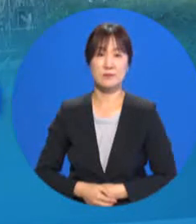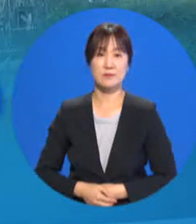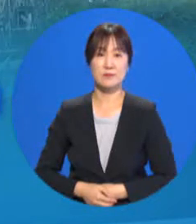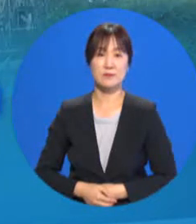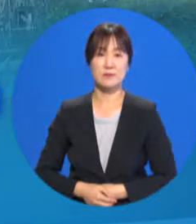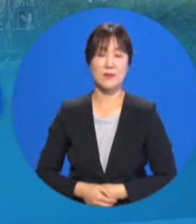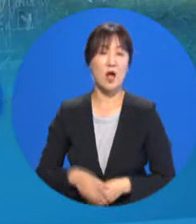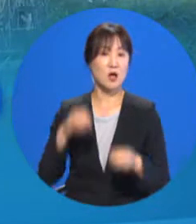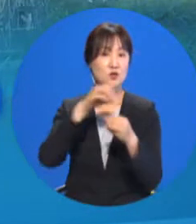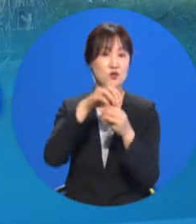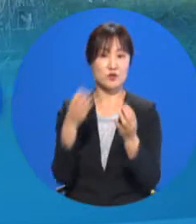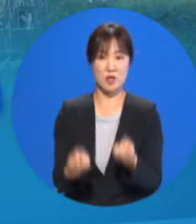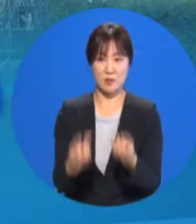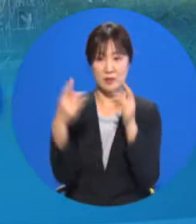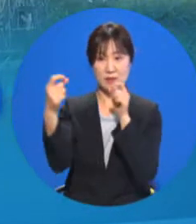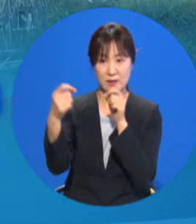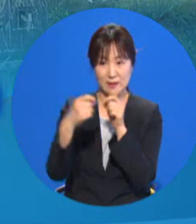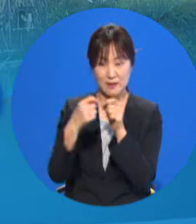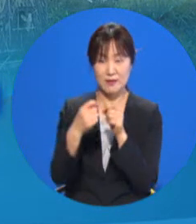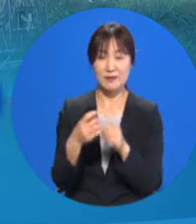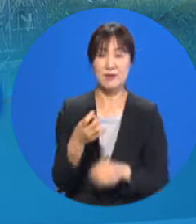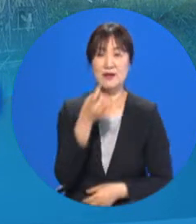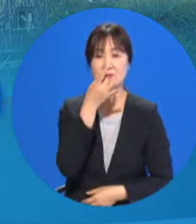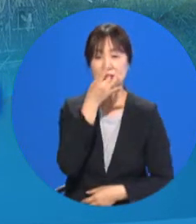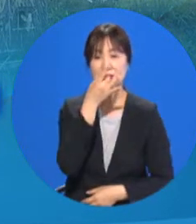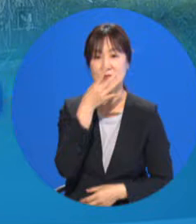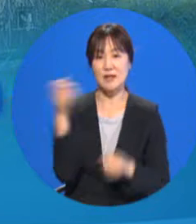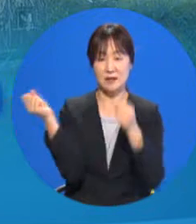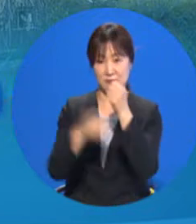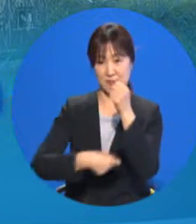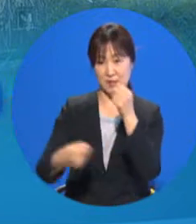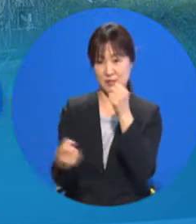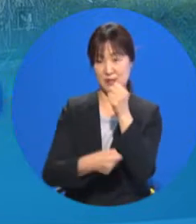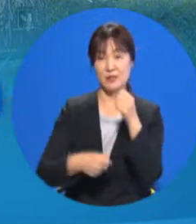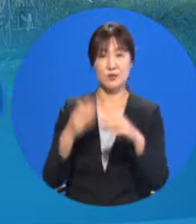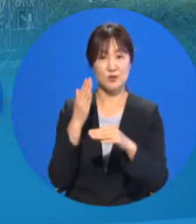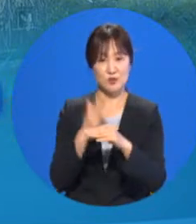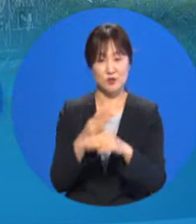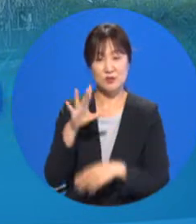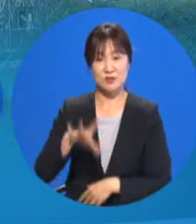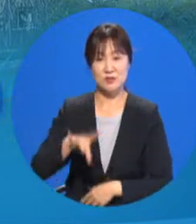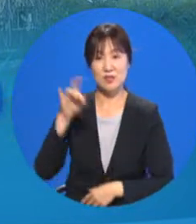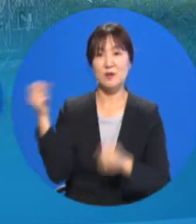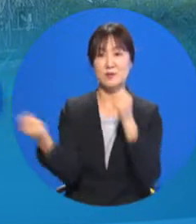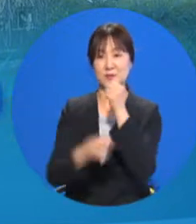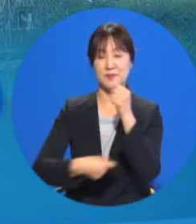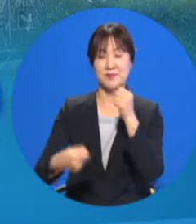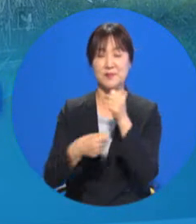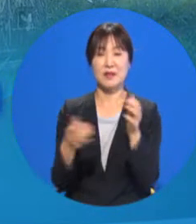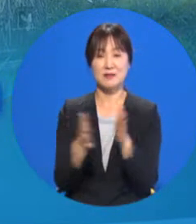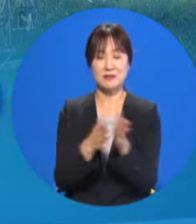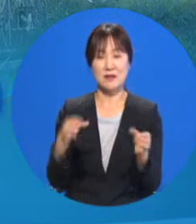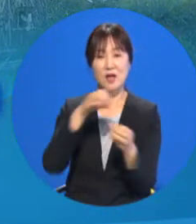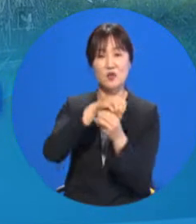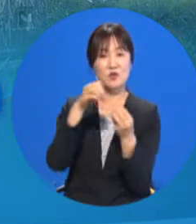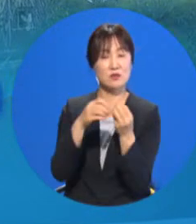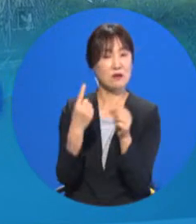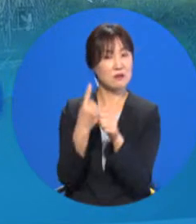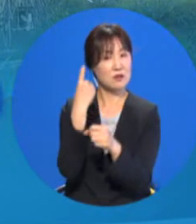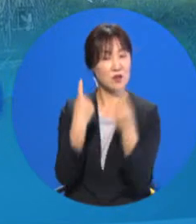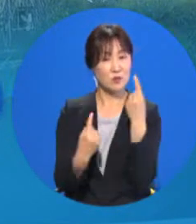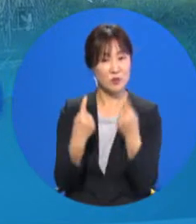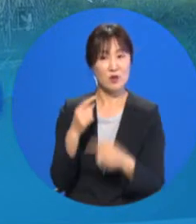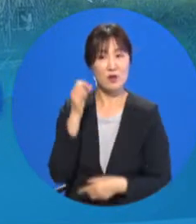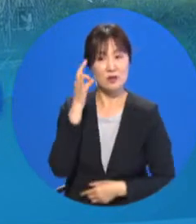다음 달 추석 명절을 앞두고 벼 조기지배 단지에서는 올해 첫 수확이 시작됐습니다. 추석이 예년보다 열흘 이상